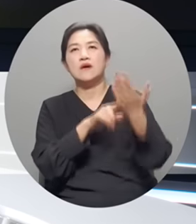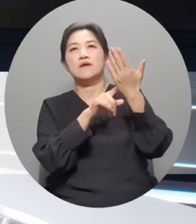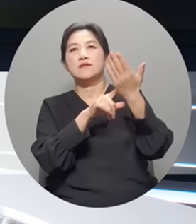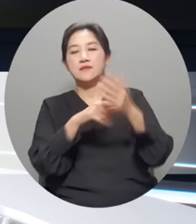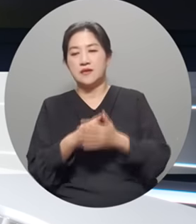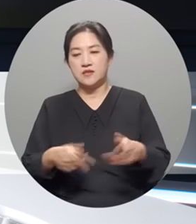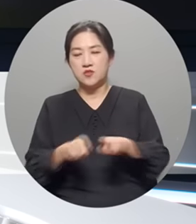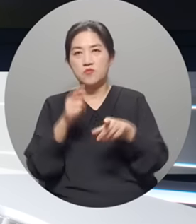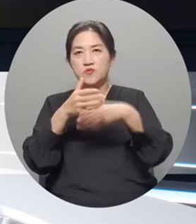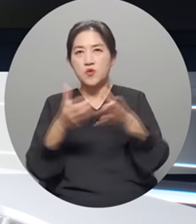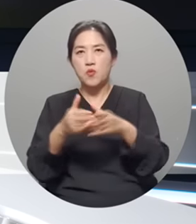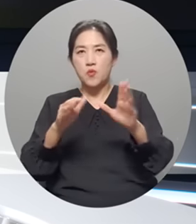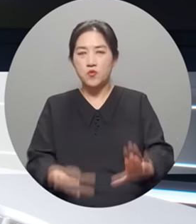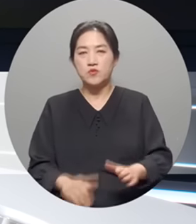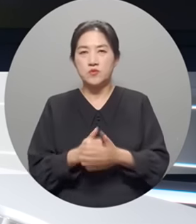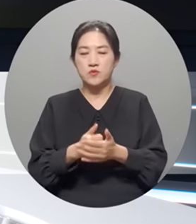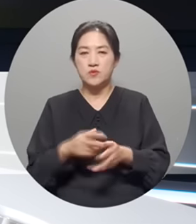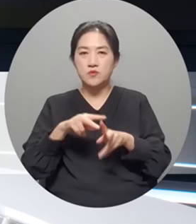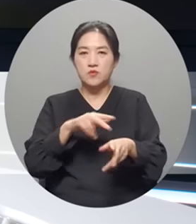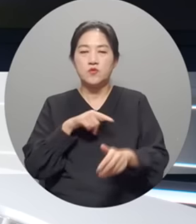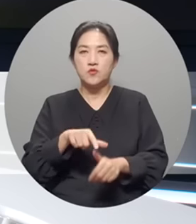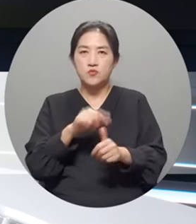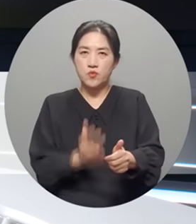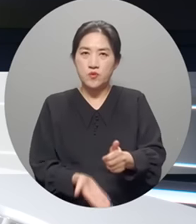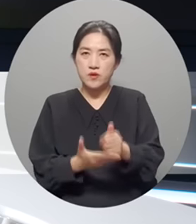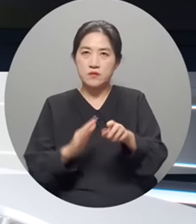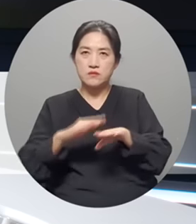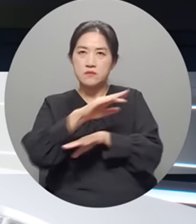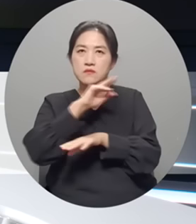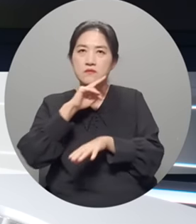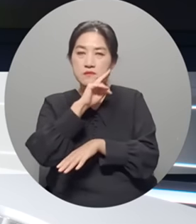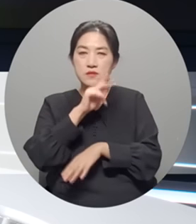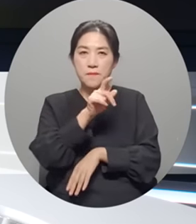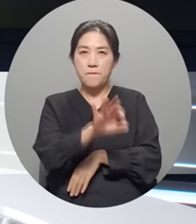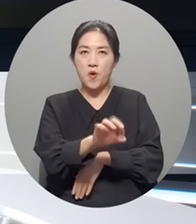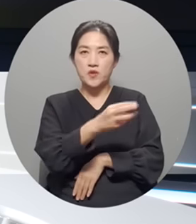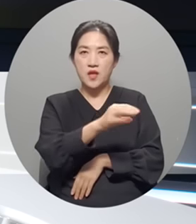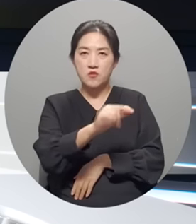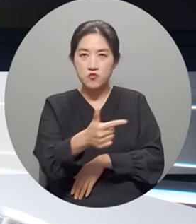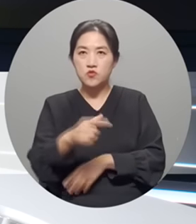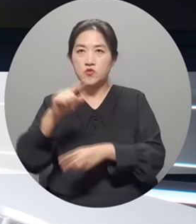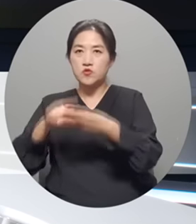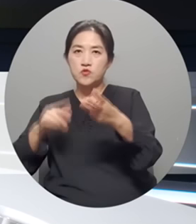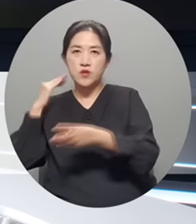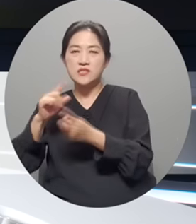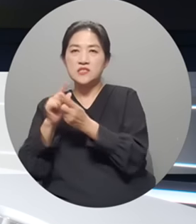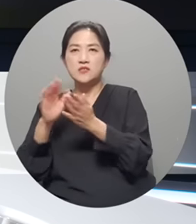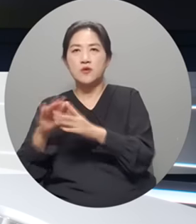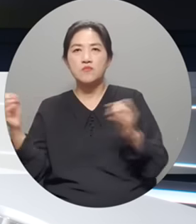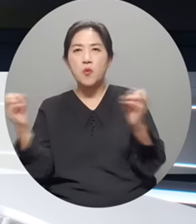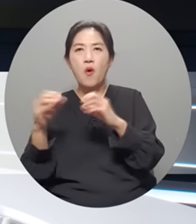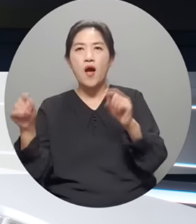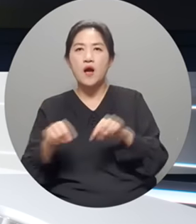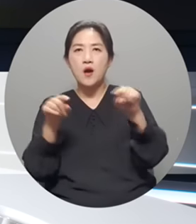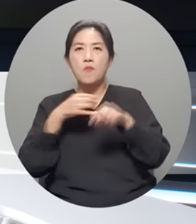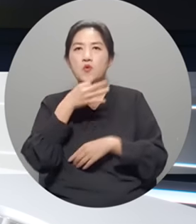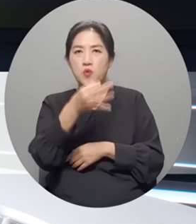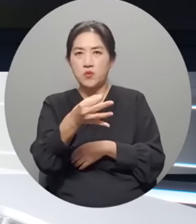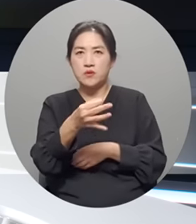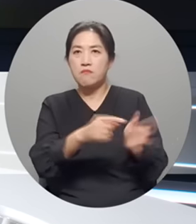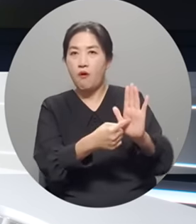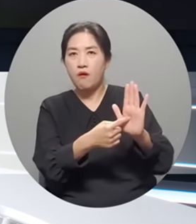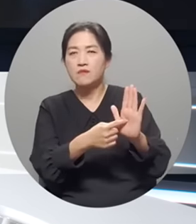오늘 공천 개입 의혹의 핵심 인물인 명태균 씨와 윤 대통령이 직접 통화하는 육성을 공개했습니다. 이게 바로 그